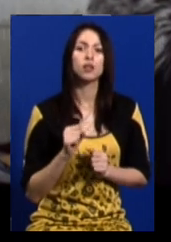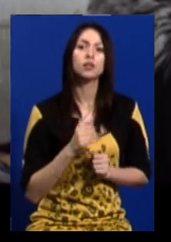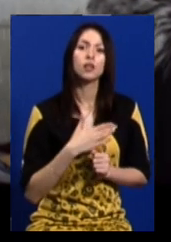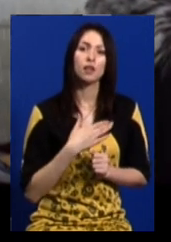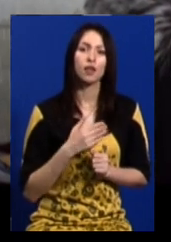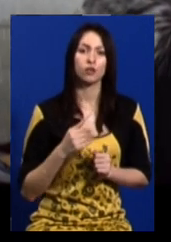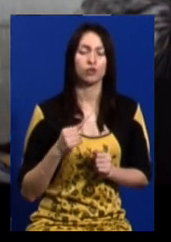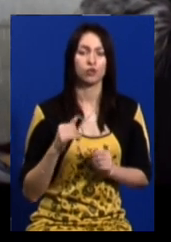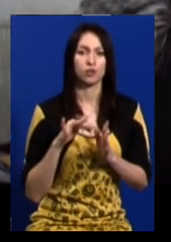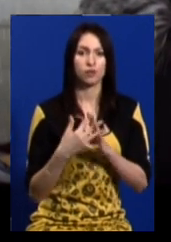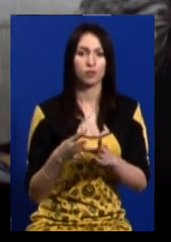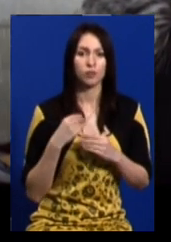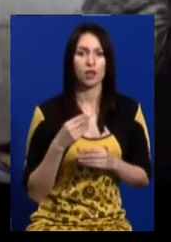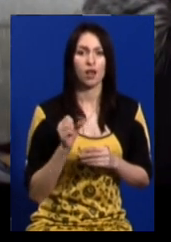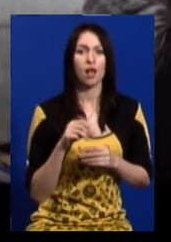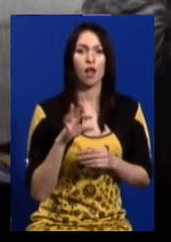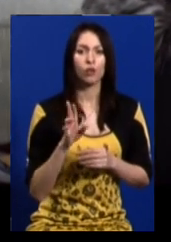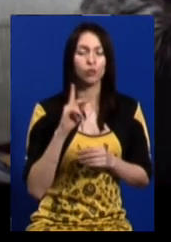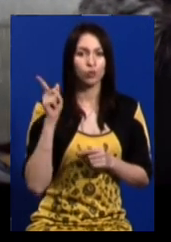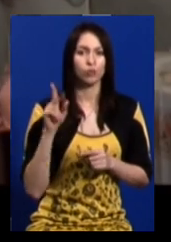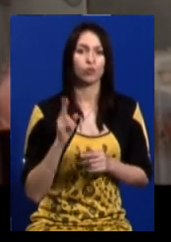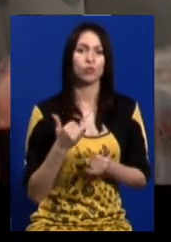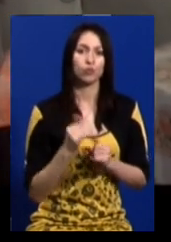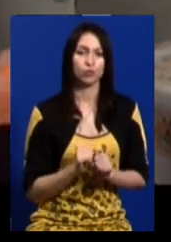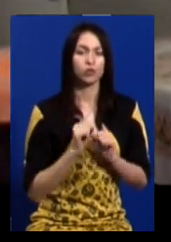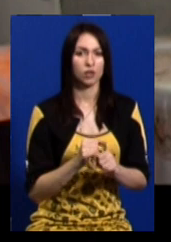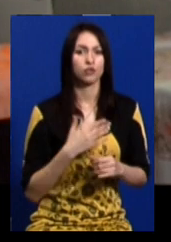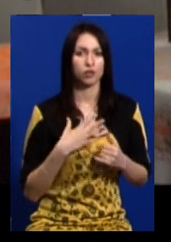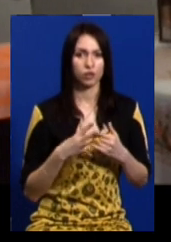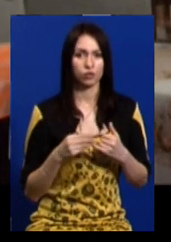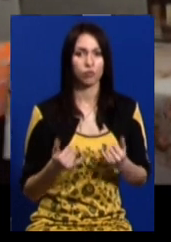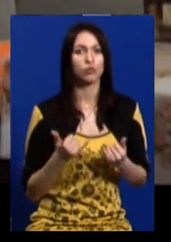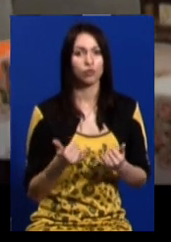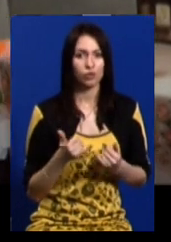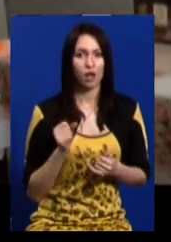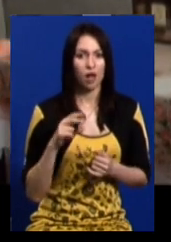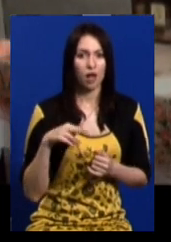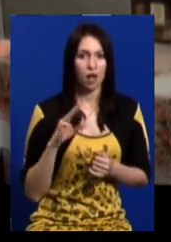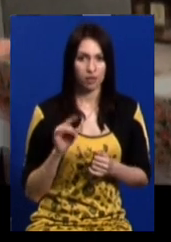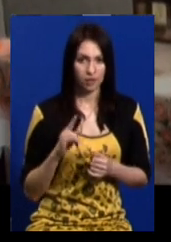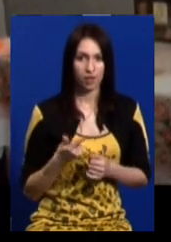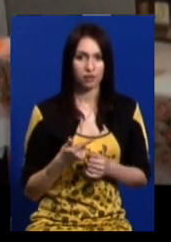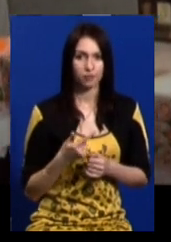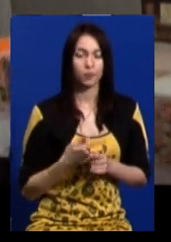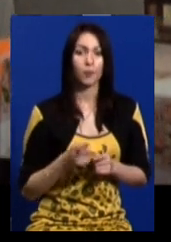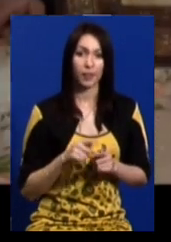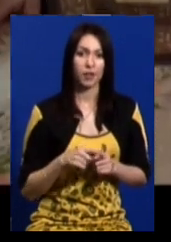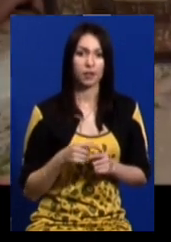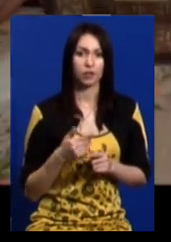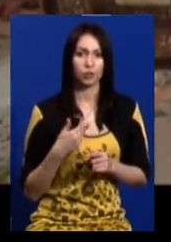односельців, атошників, які зараз боронять нашу землю. Ми зараз знаходимося в алтарі. Це у нас